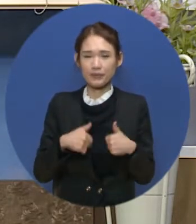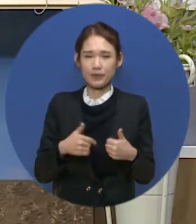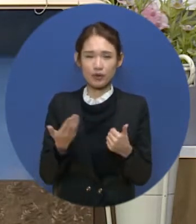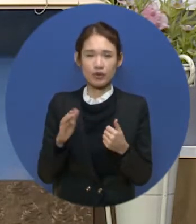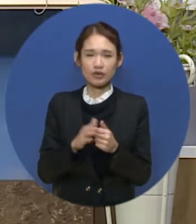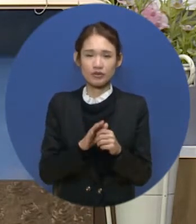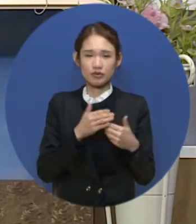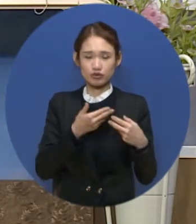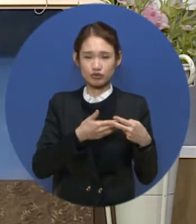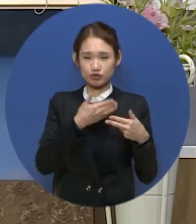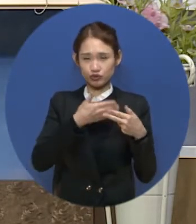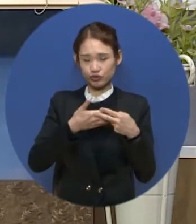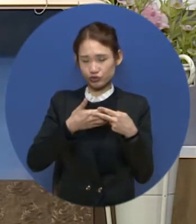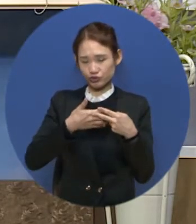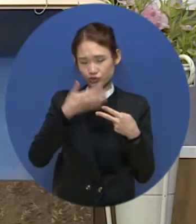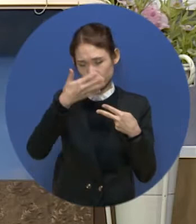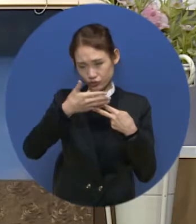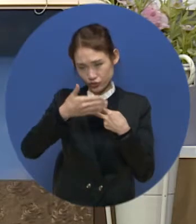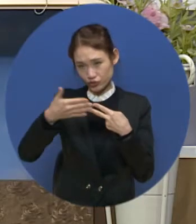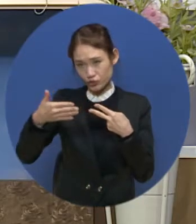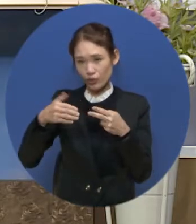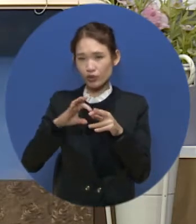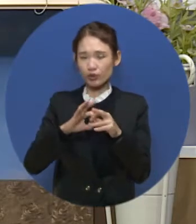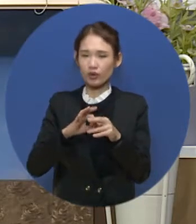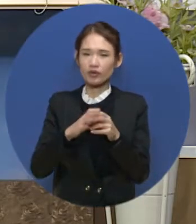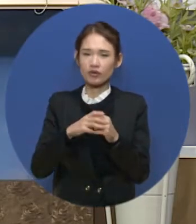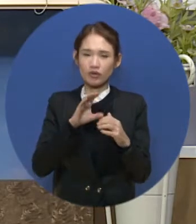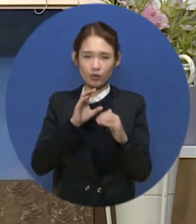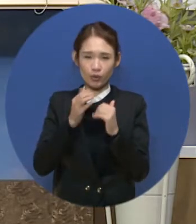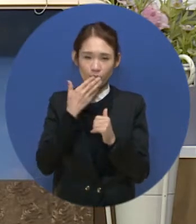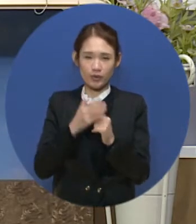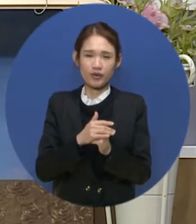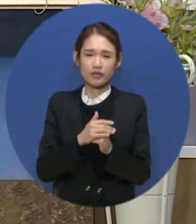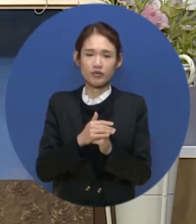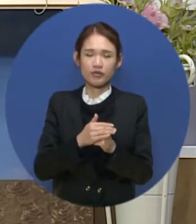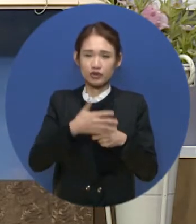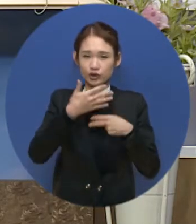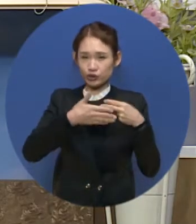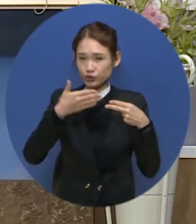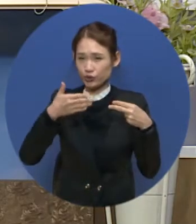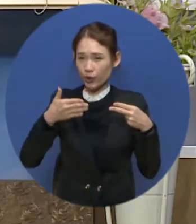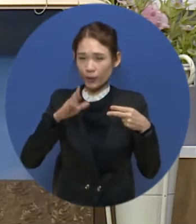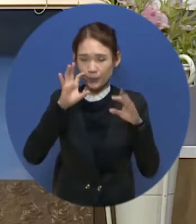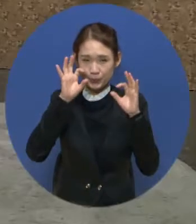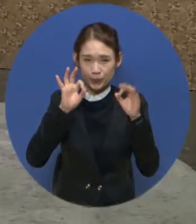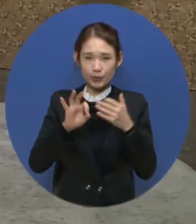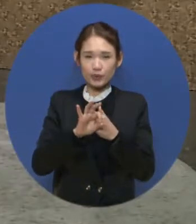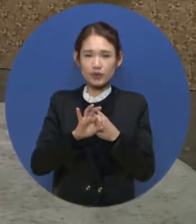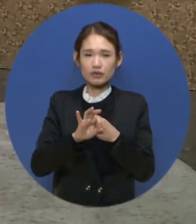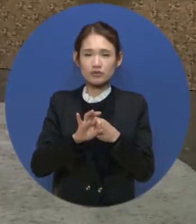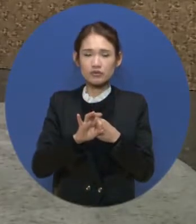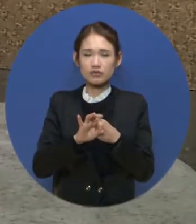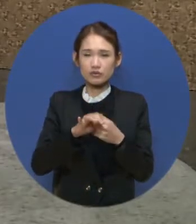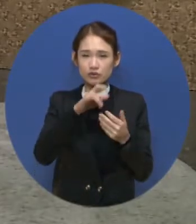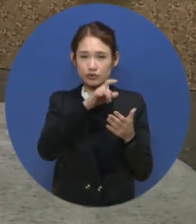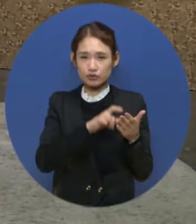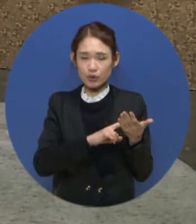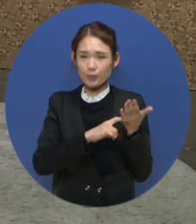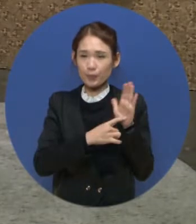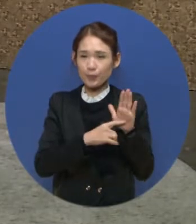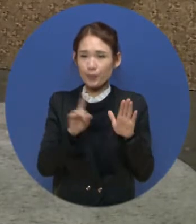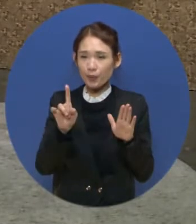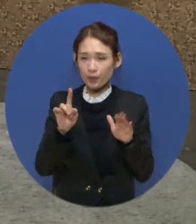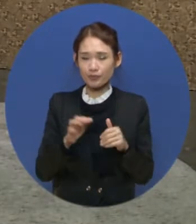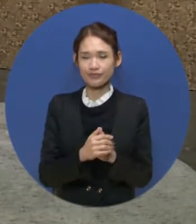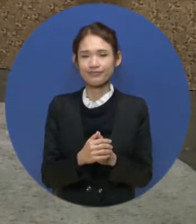좀 소통을 할 수 있고 네네. 그래서 더 좋을 것 같은데 이 유튜브 채널에서는 어떤 콘텐츠를 다루시나요?